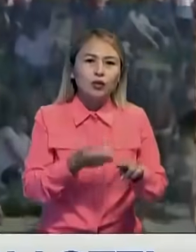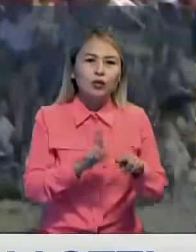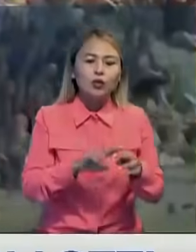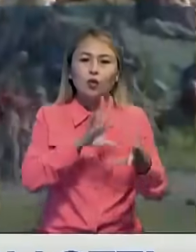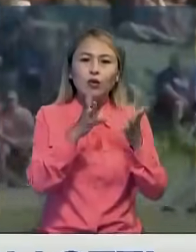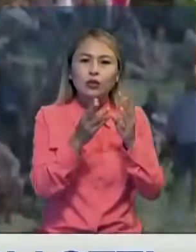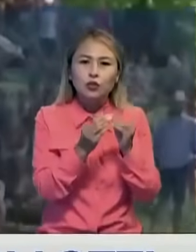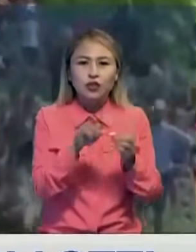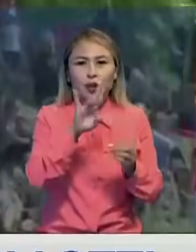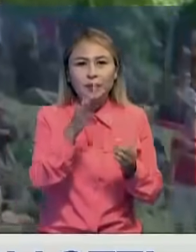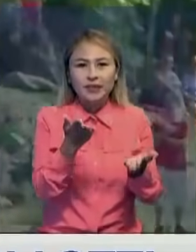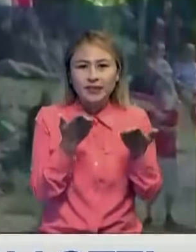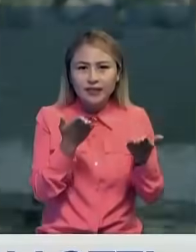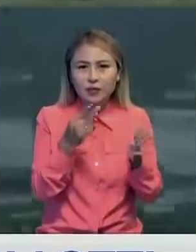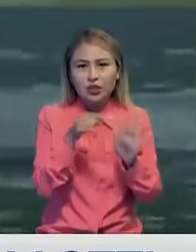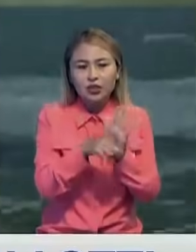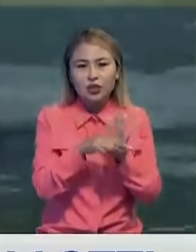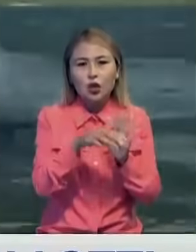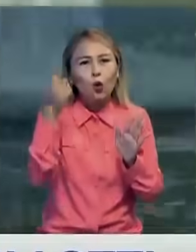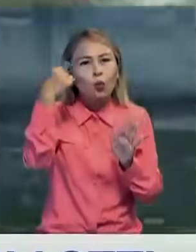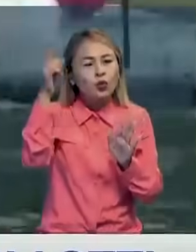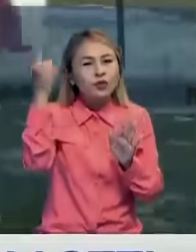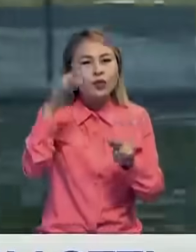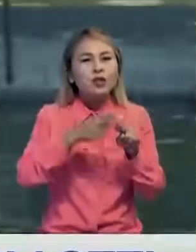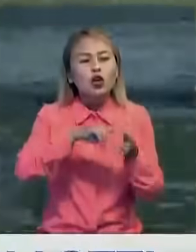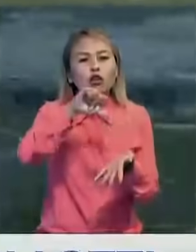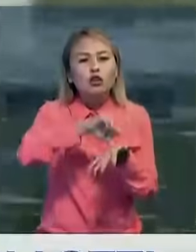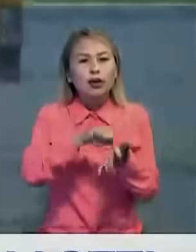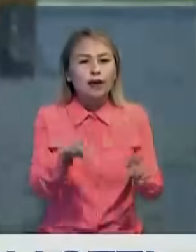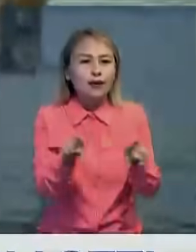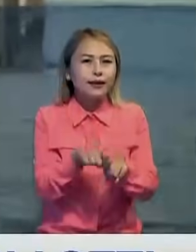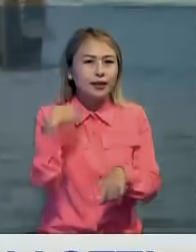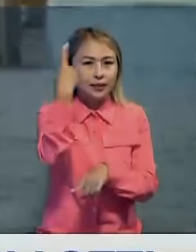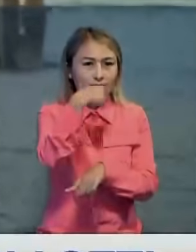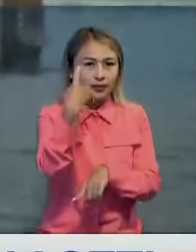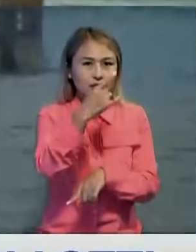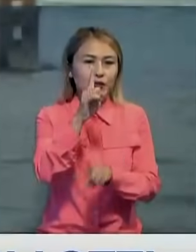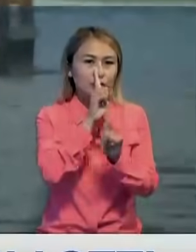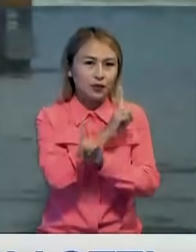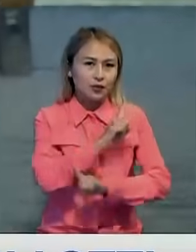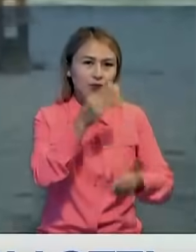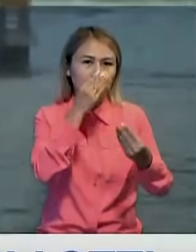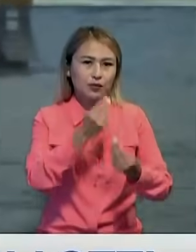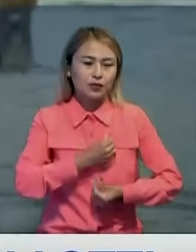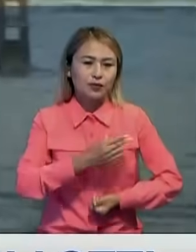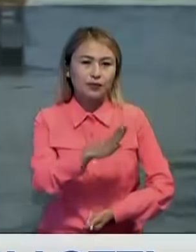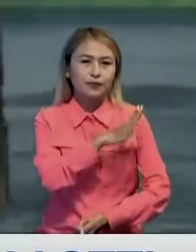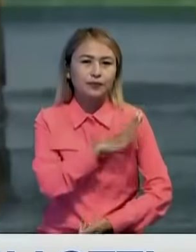өтті. Оның қорытындысы бойынша пицца пішінде және мультфильм кейіпкерлеріне ұқсаған қайықтар ерекше көзге